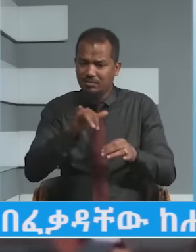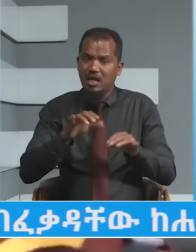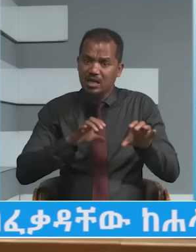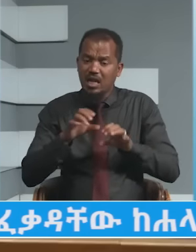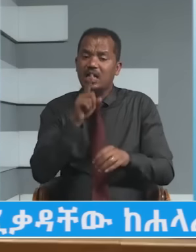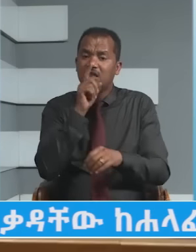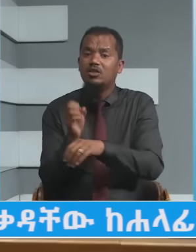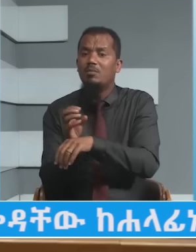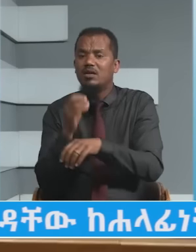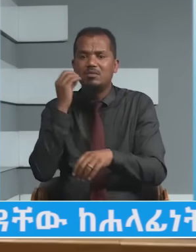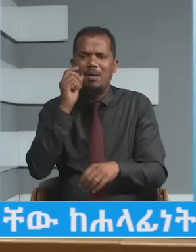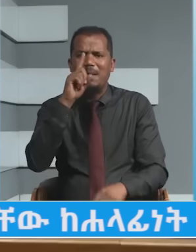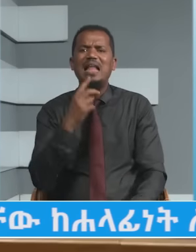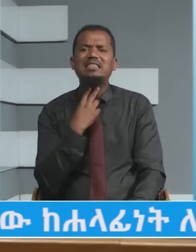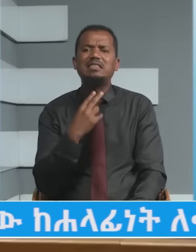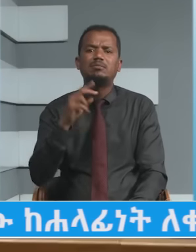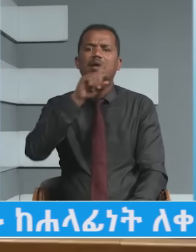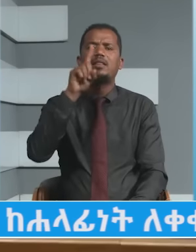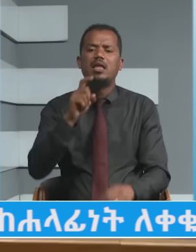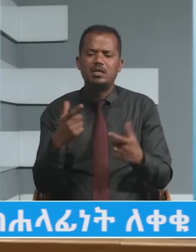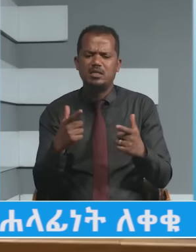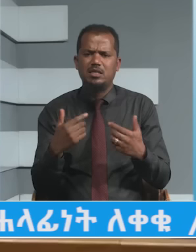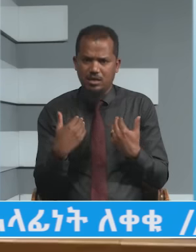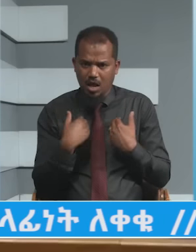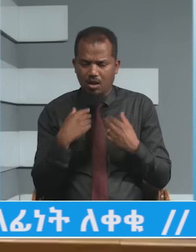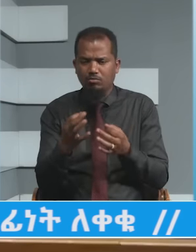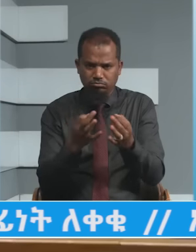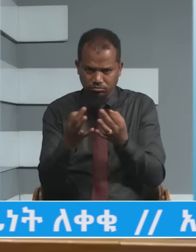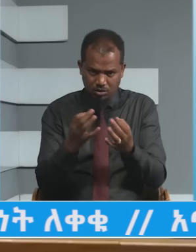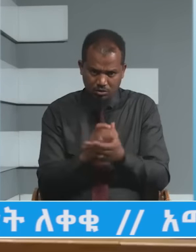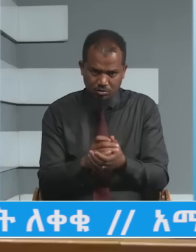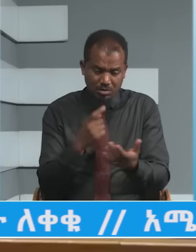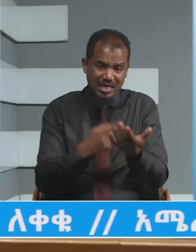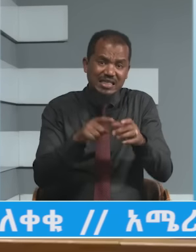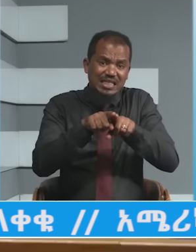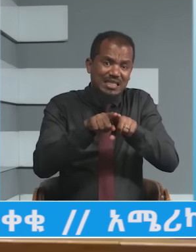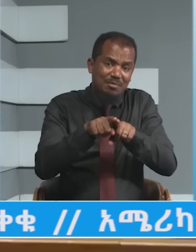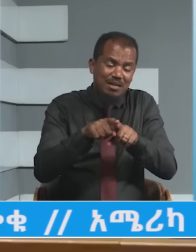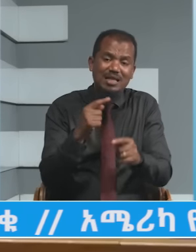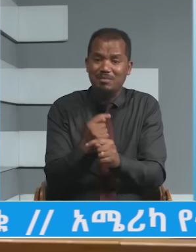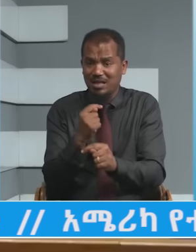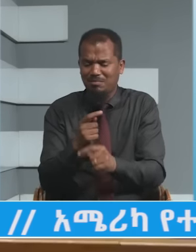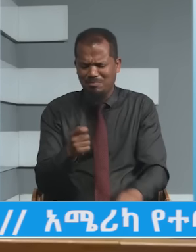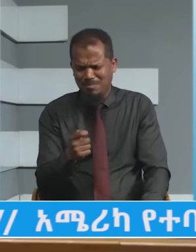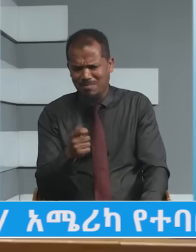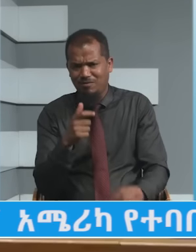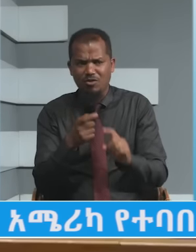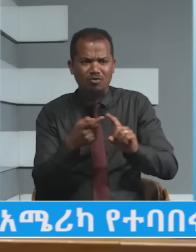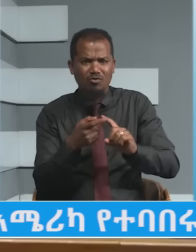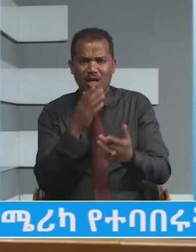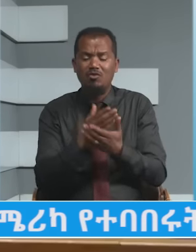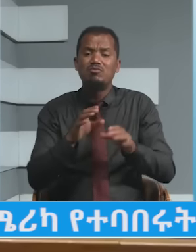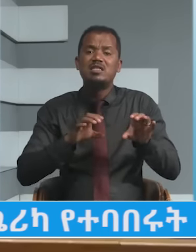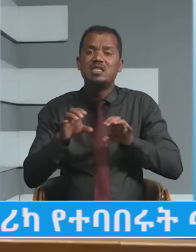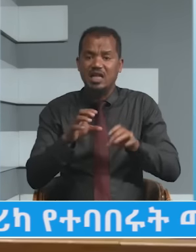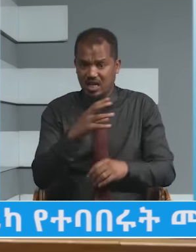እንዲያደርግ የጸጥታው ምክር ቤት በአንድ ድምፅ የመጠየቅ ዕድል እንዳለው ገልጸዋል። ዚህ ስምምነት መተግበር በአፋጣኝ የተኩስ